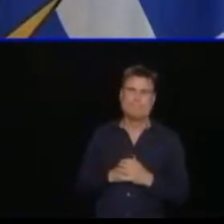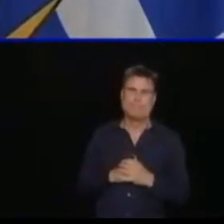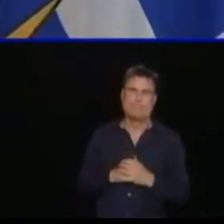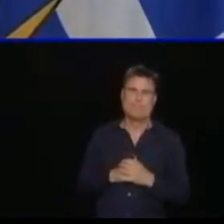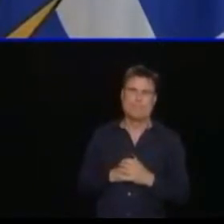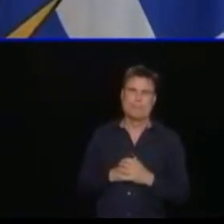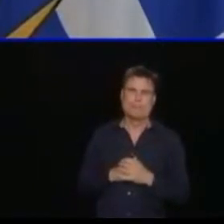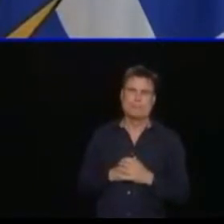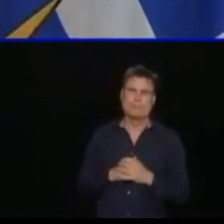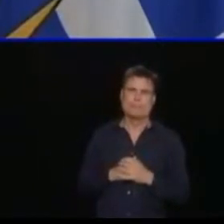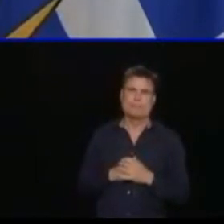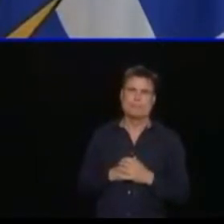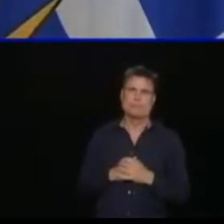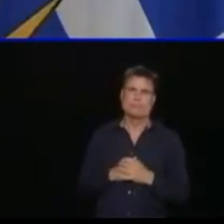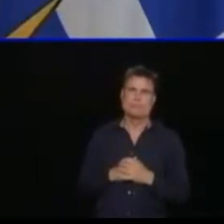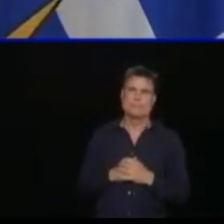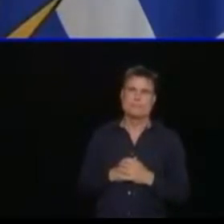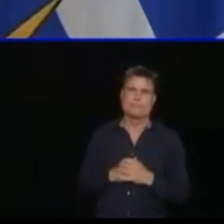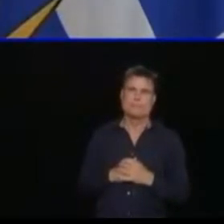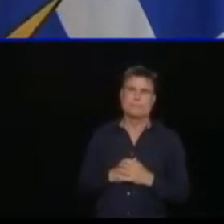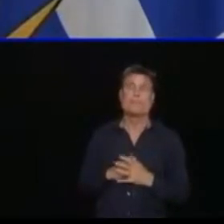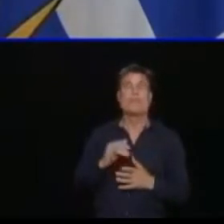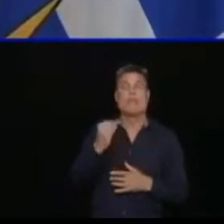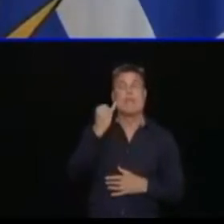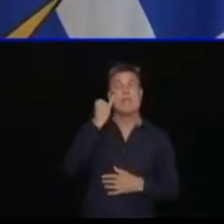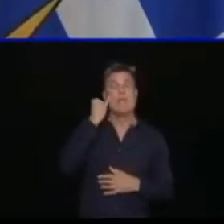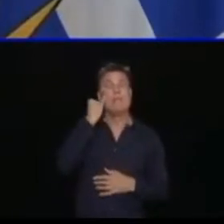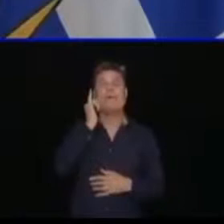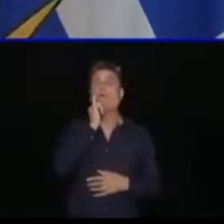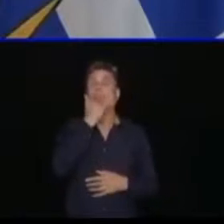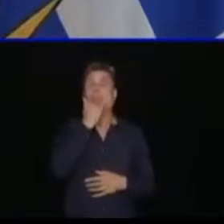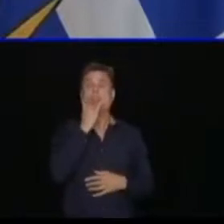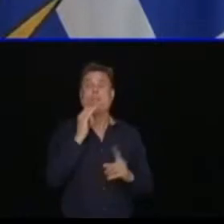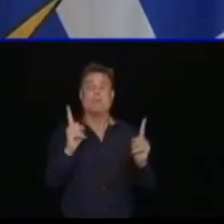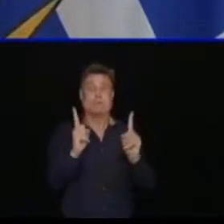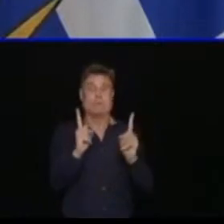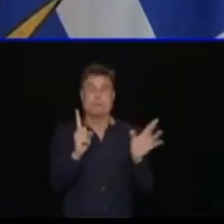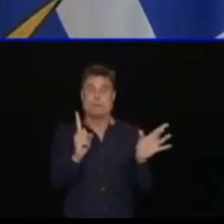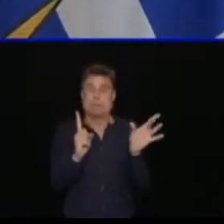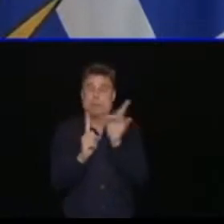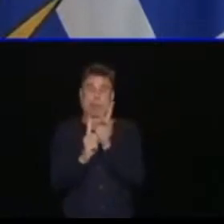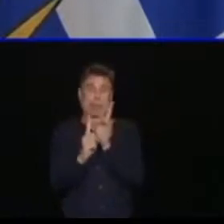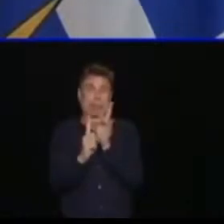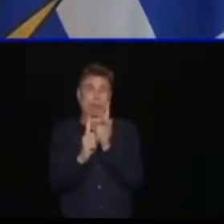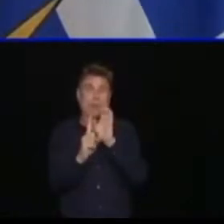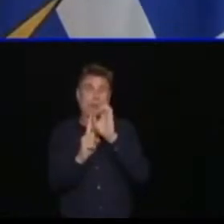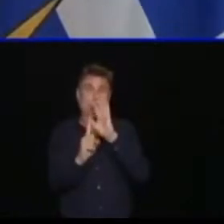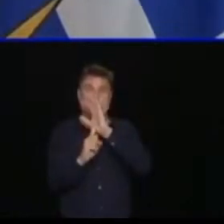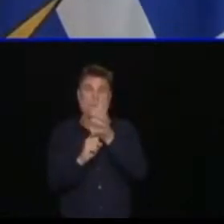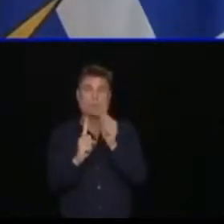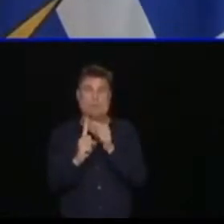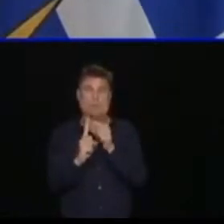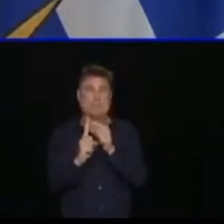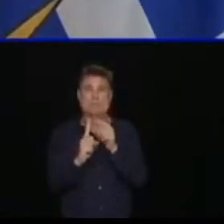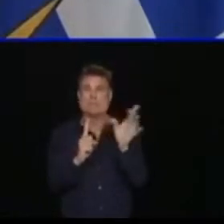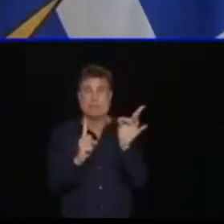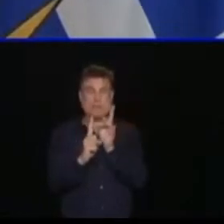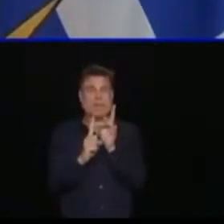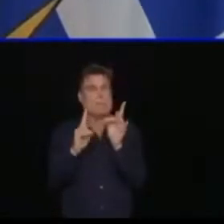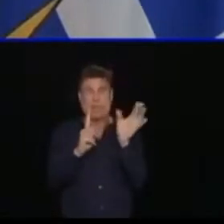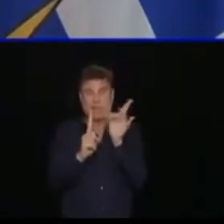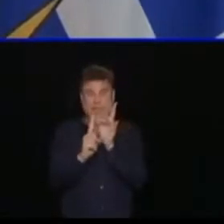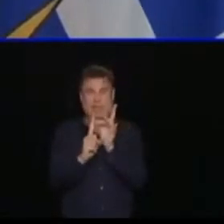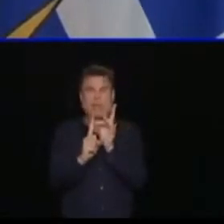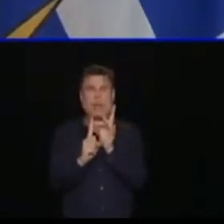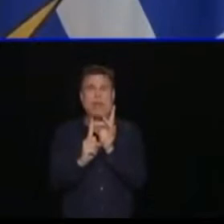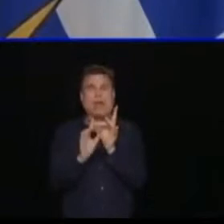没 you're 有。 close to. So during that incubation 所 period, 以在这 keeping you 个 away from 潜伏期 others 里 so 边 that if you 能 do 够 become ill, 还是 you won't 遵守 spread